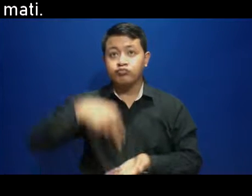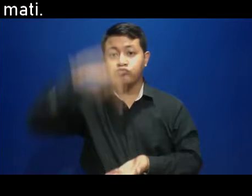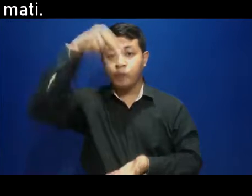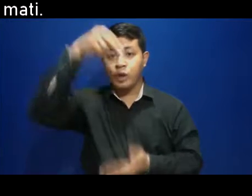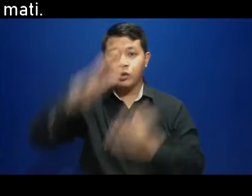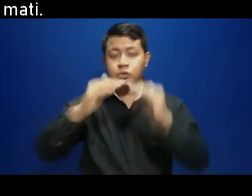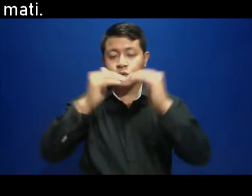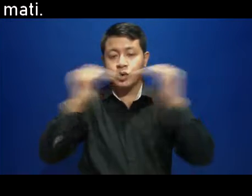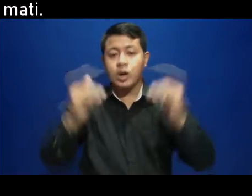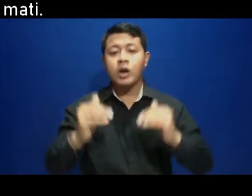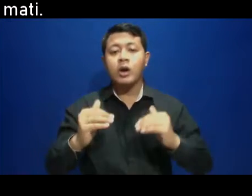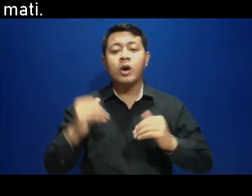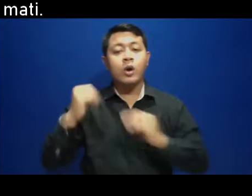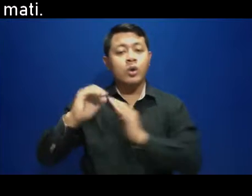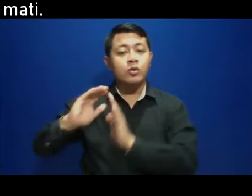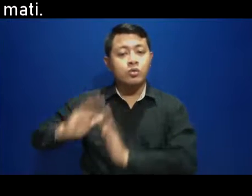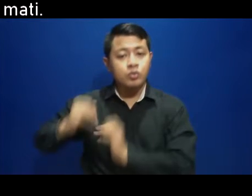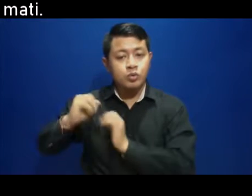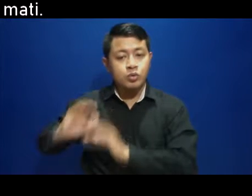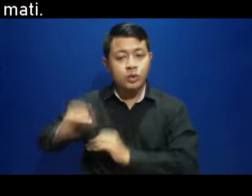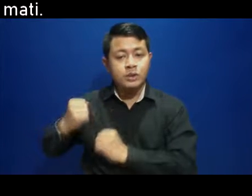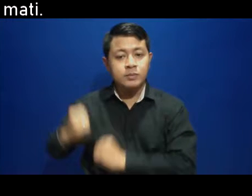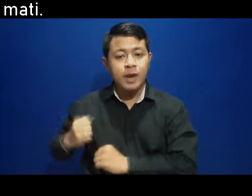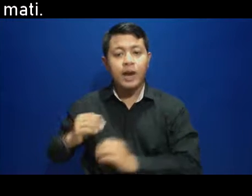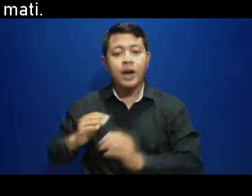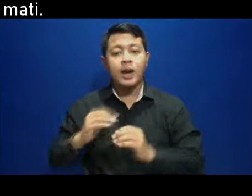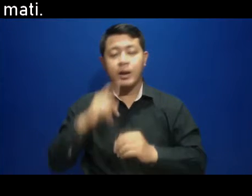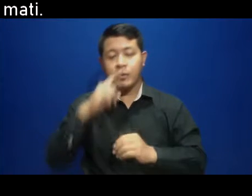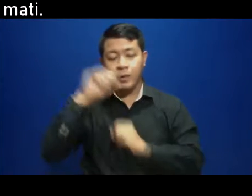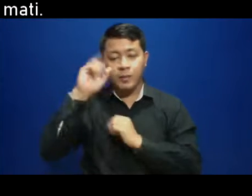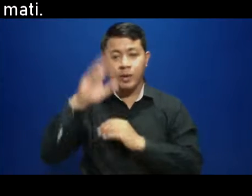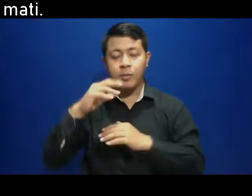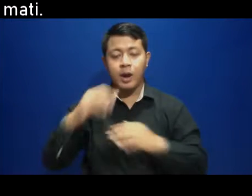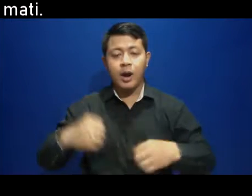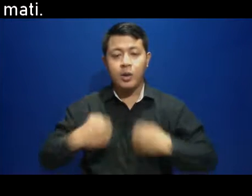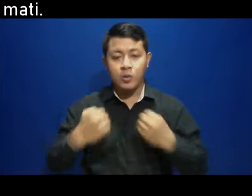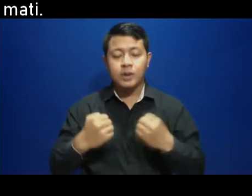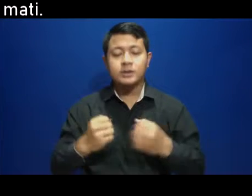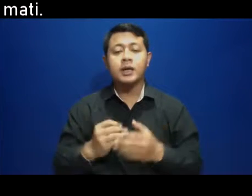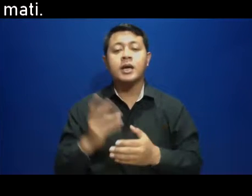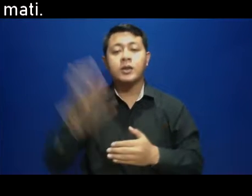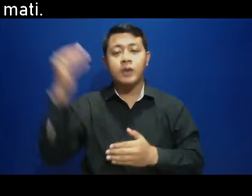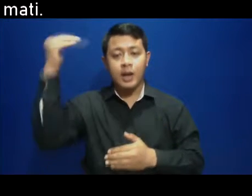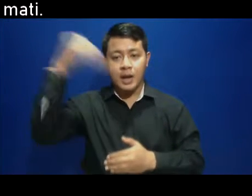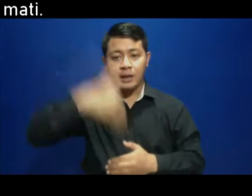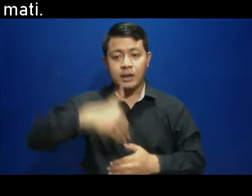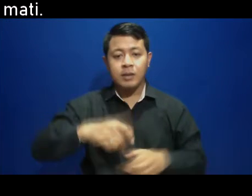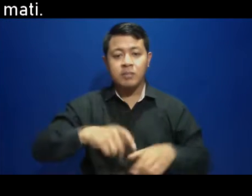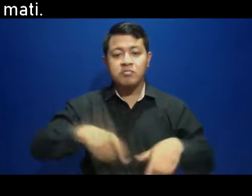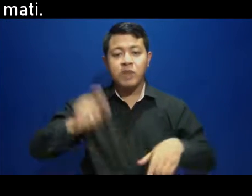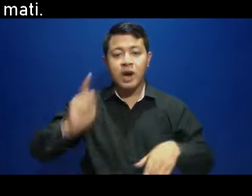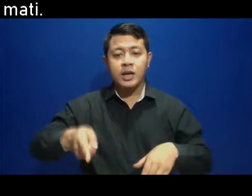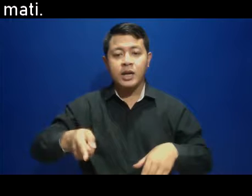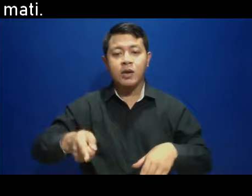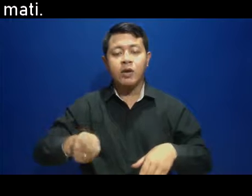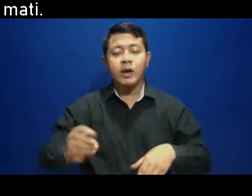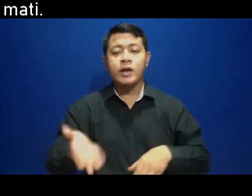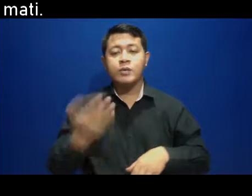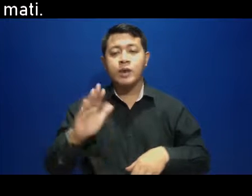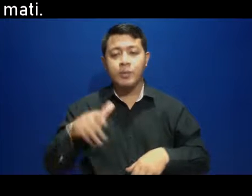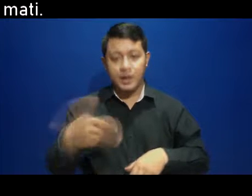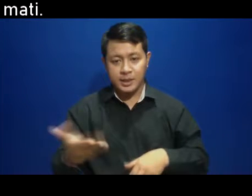surga, duduk di sebelah kanan Allah Bapa yang Maha Kuasa. Dari situ ia akan datang mengadili orang yang hidup dan yang